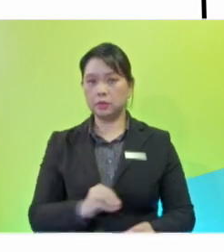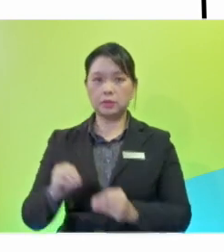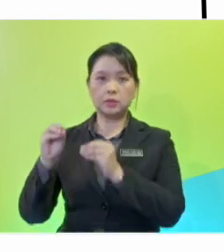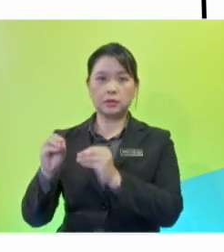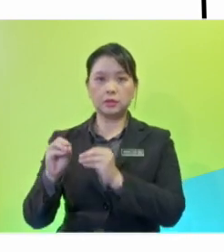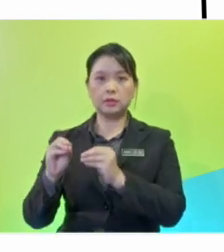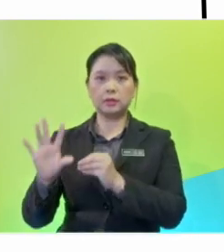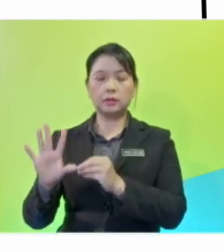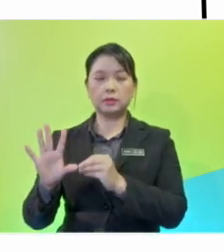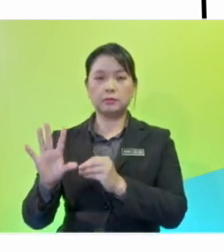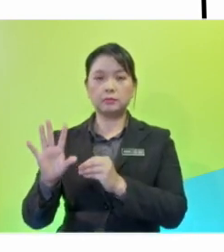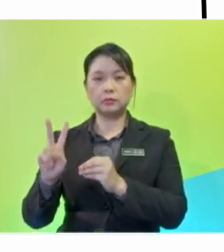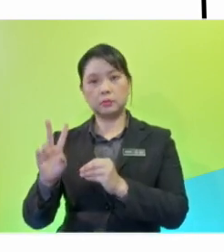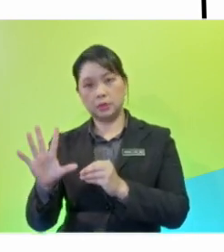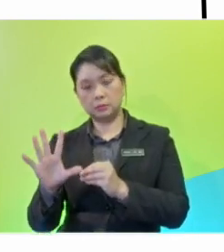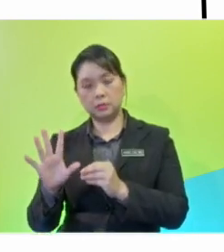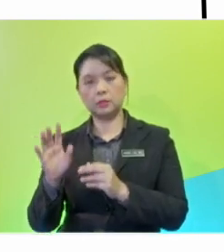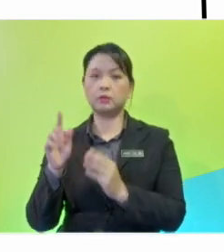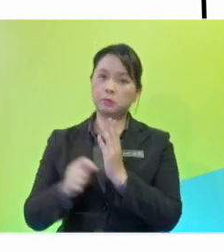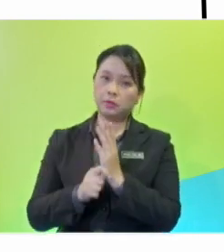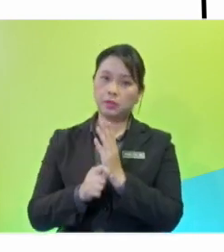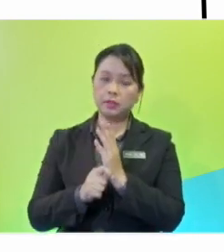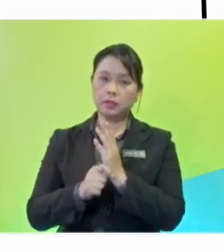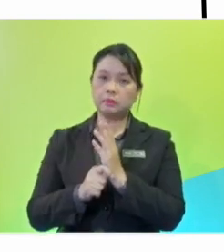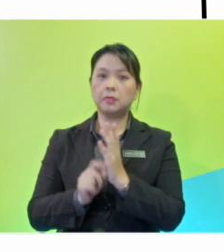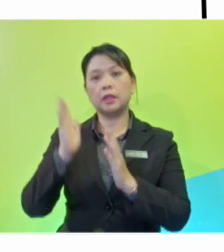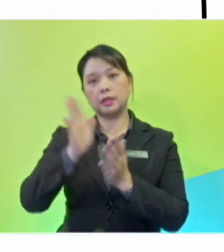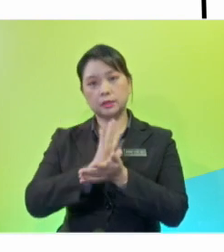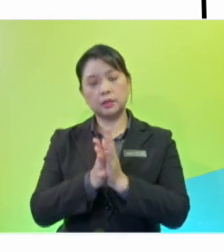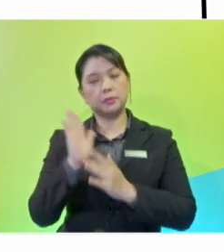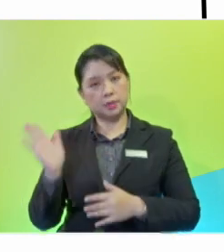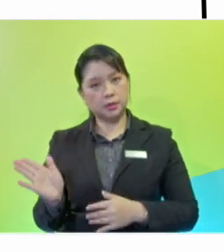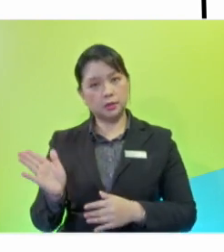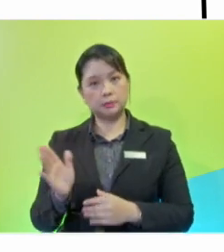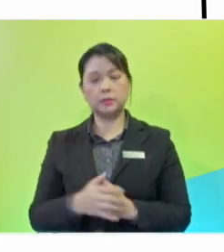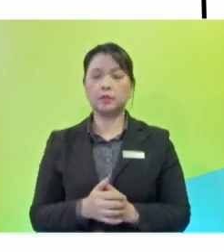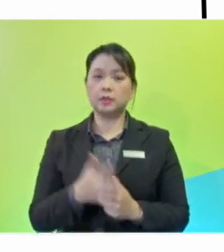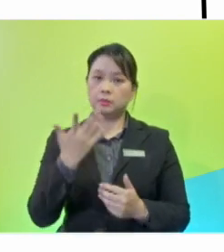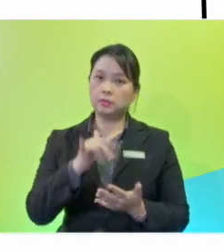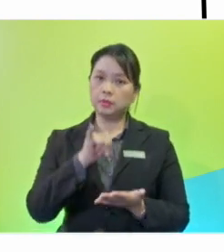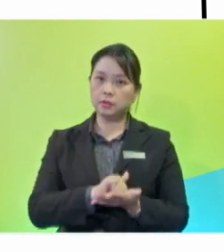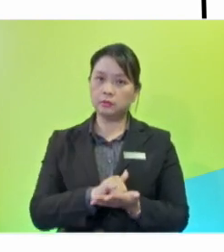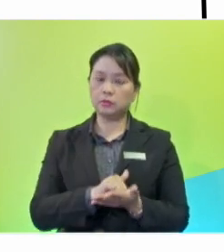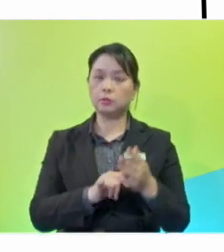jadi 25 25 + 3 28 X = 14 eh so